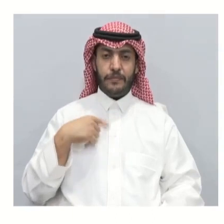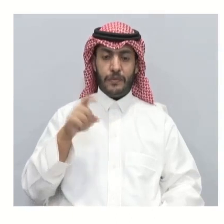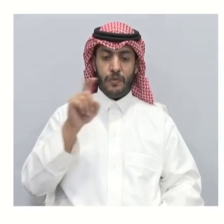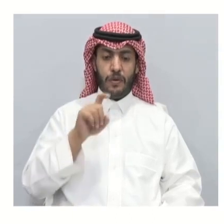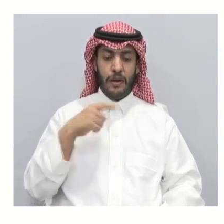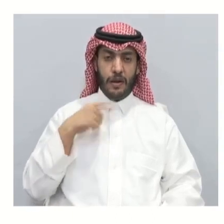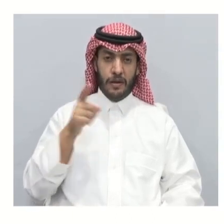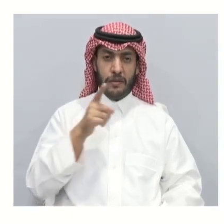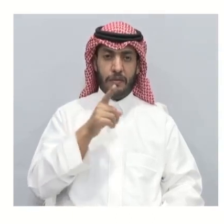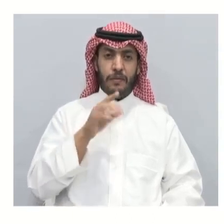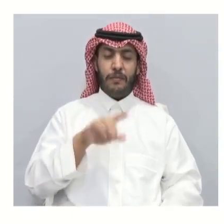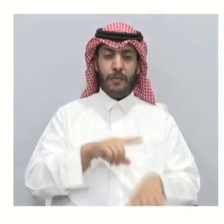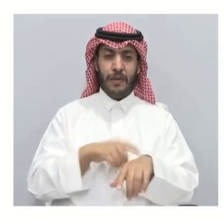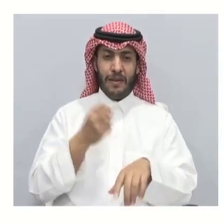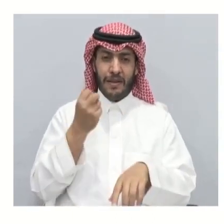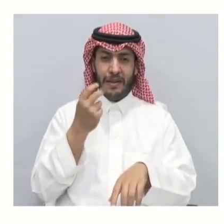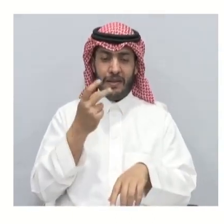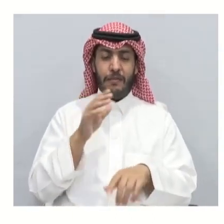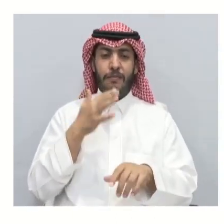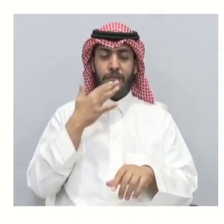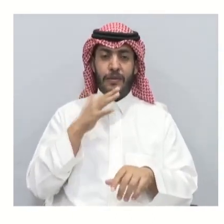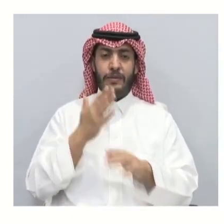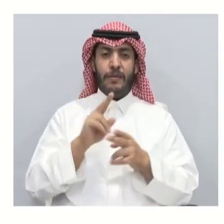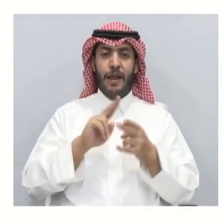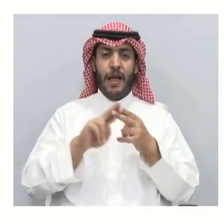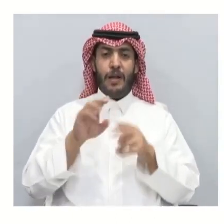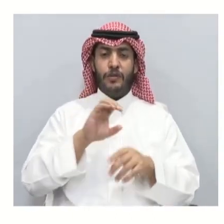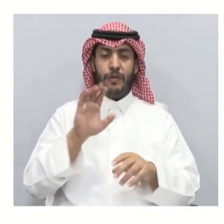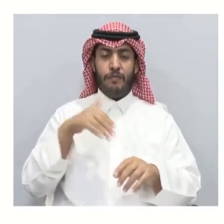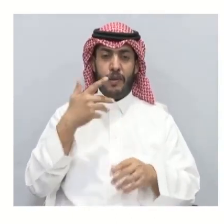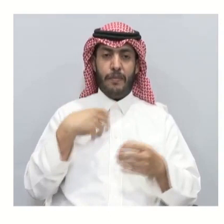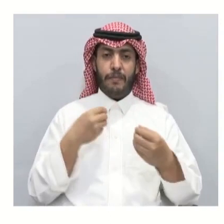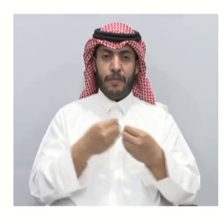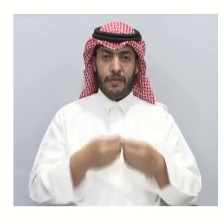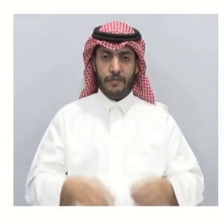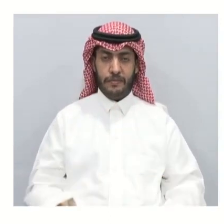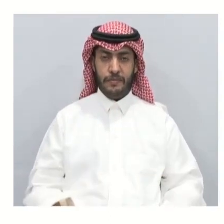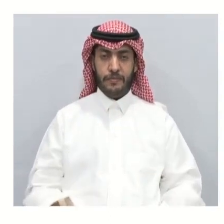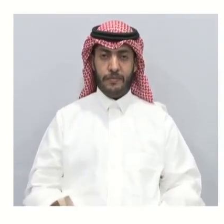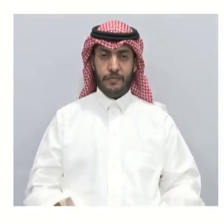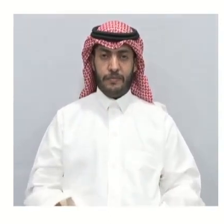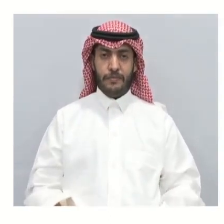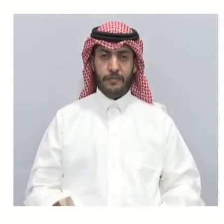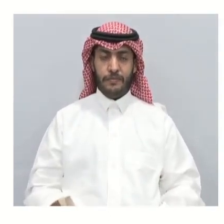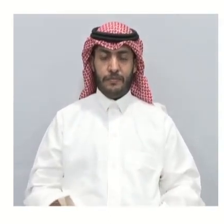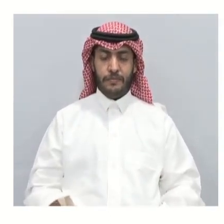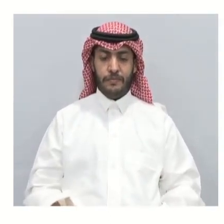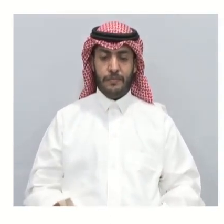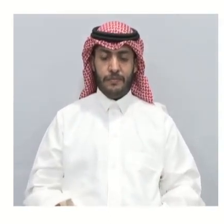السؤال ساعطيكم برهه من الوقت بسيطه تحلون السؤال ومن ثم نعود لحله مع بعض جاهزين يا مبدعين